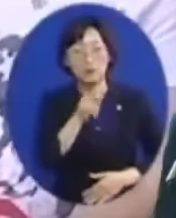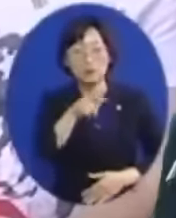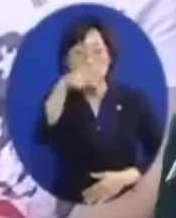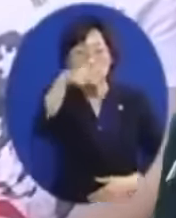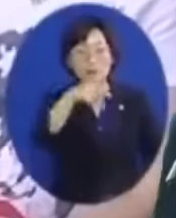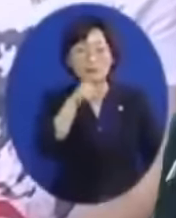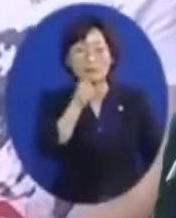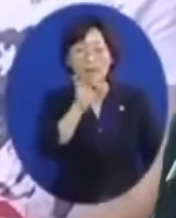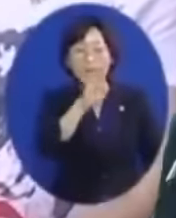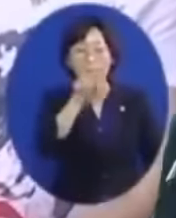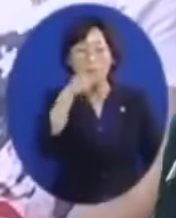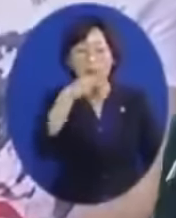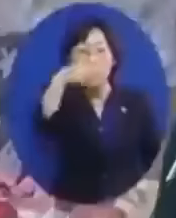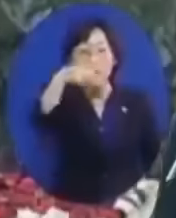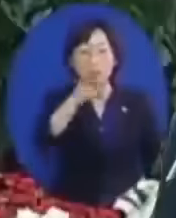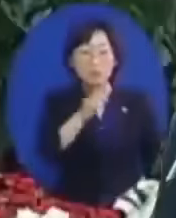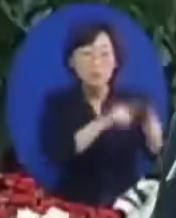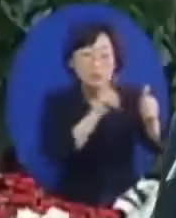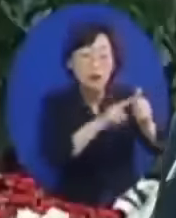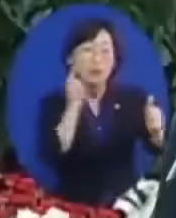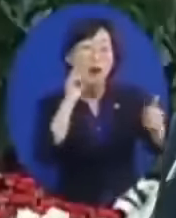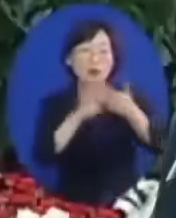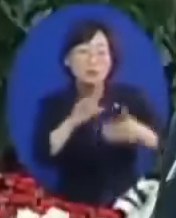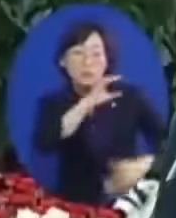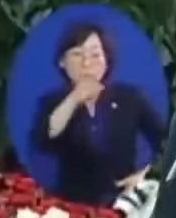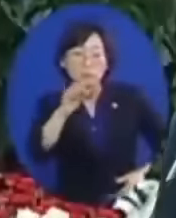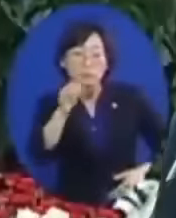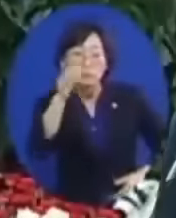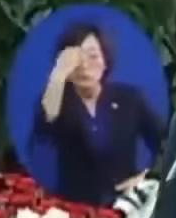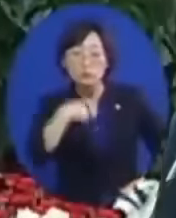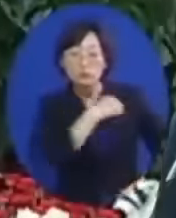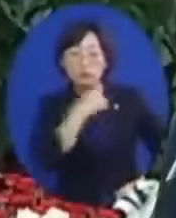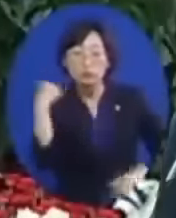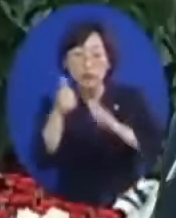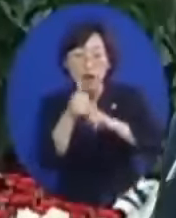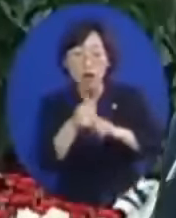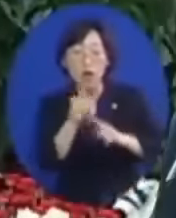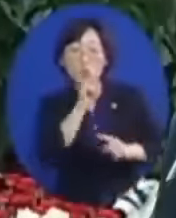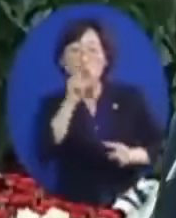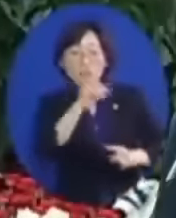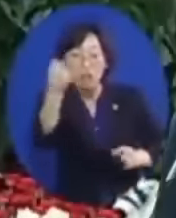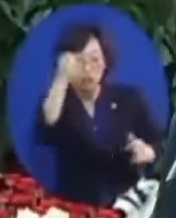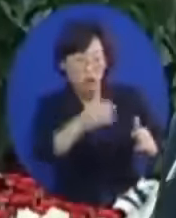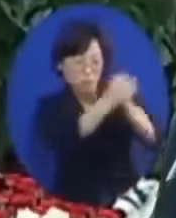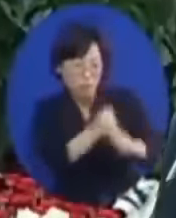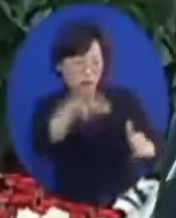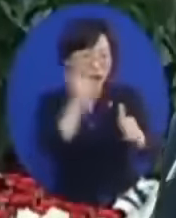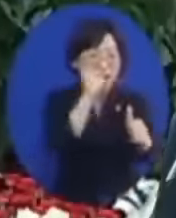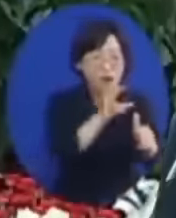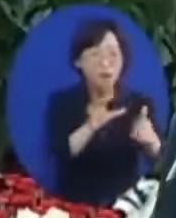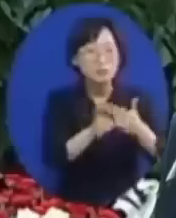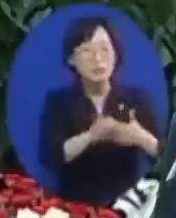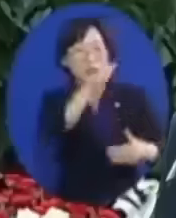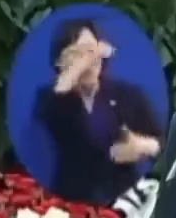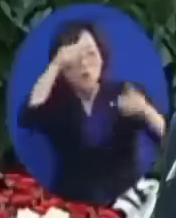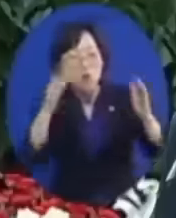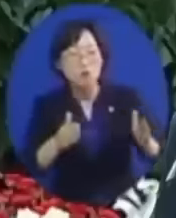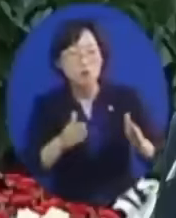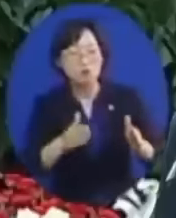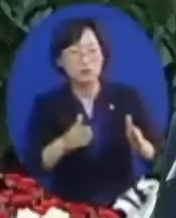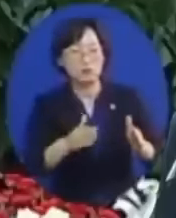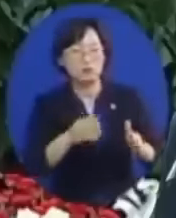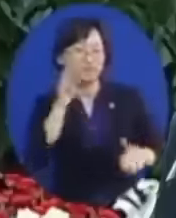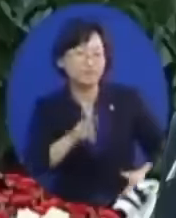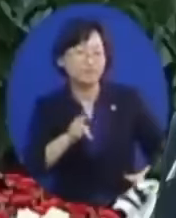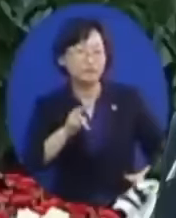잔발장은 만일 신부가 촉대를 가져갔다고 잡아서 그 족쳤더라면 영원히 흉악한 사람이 되고